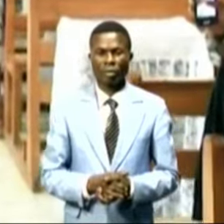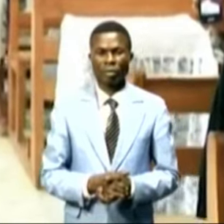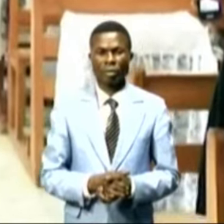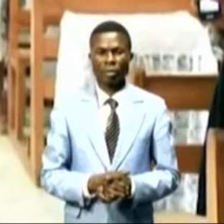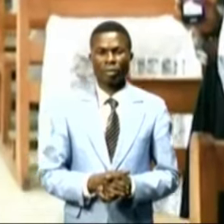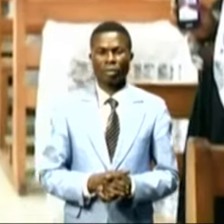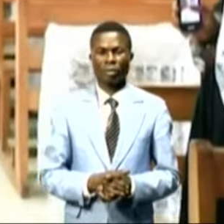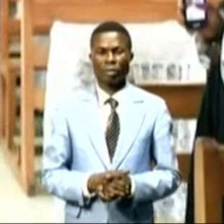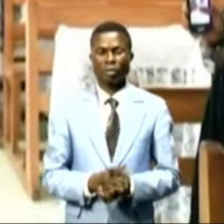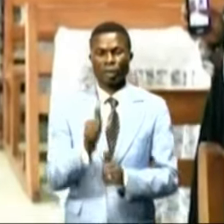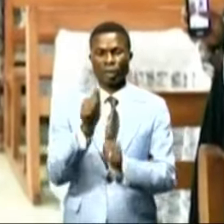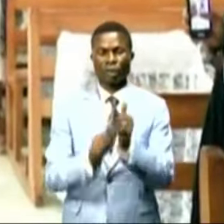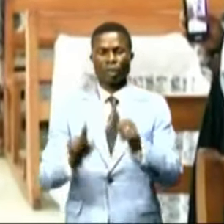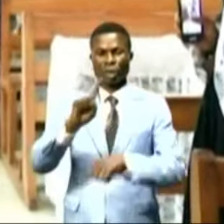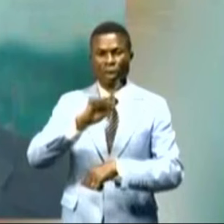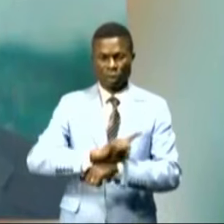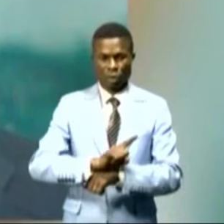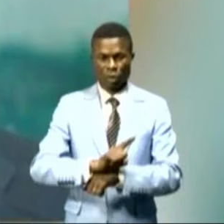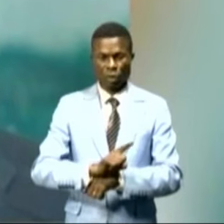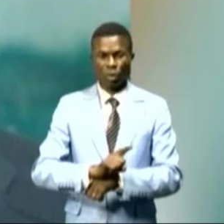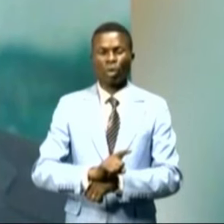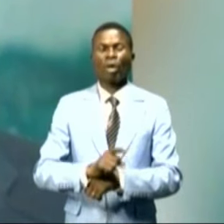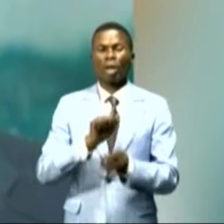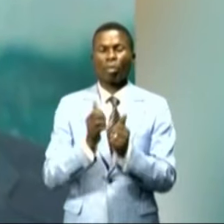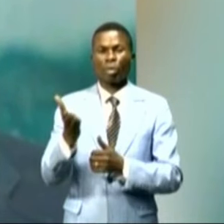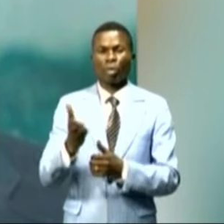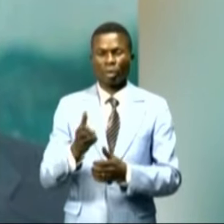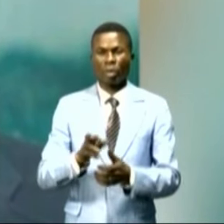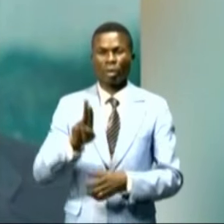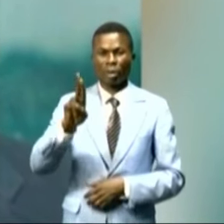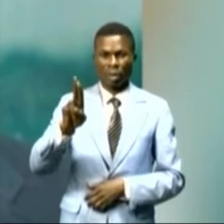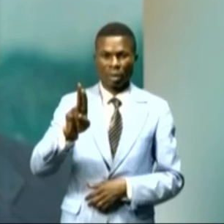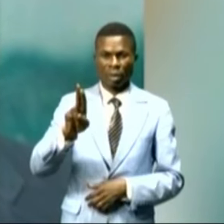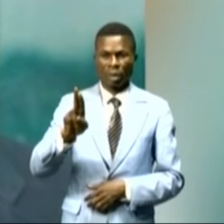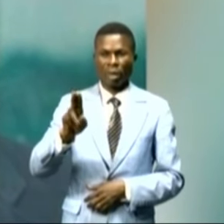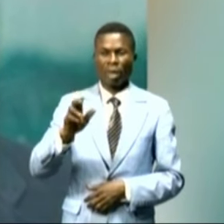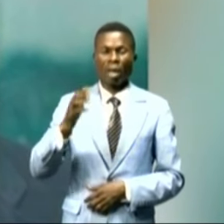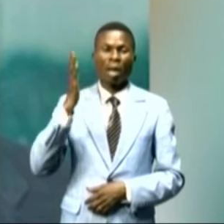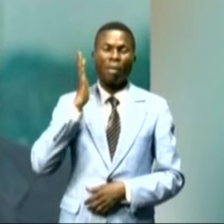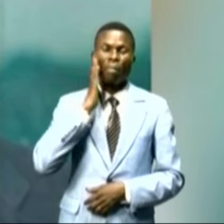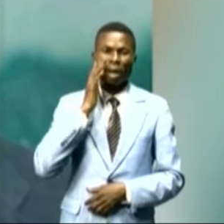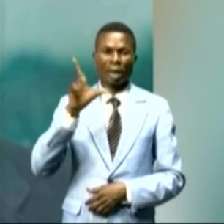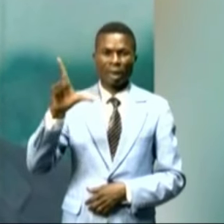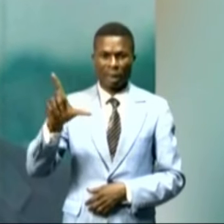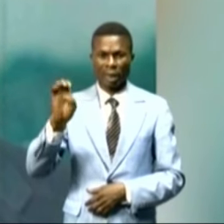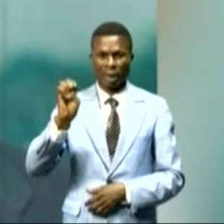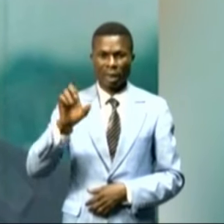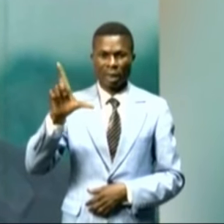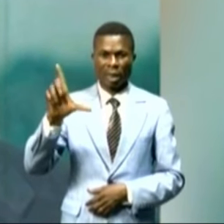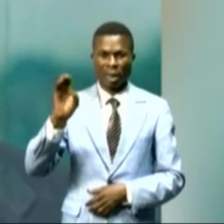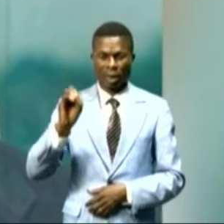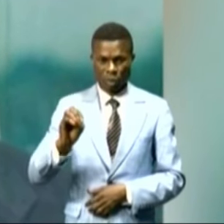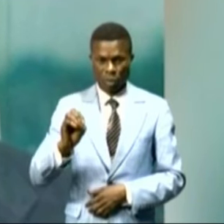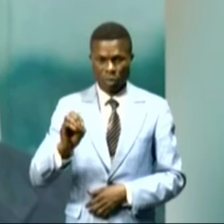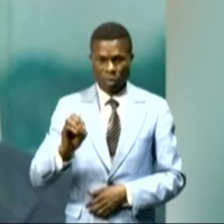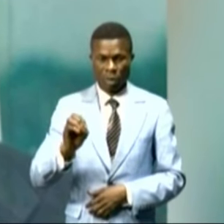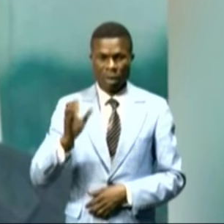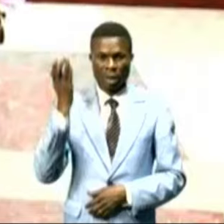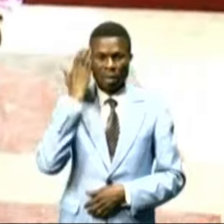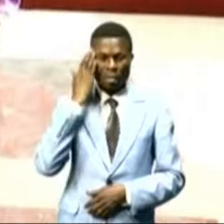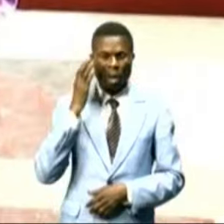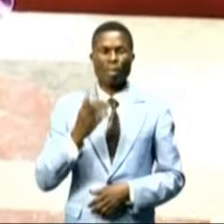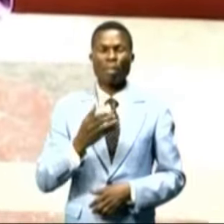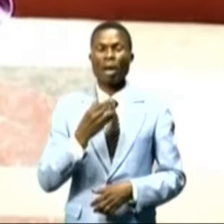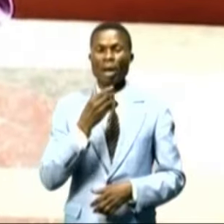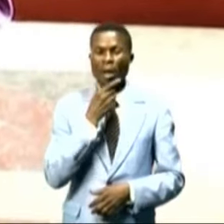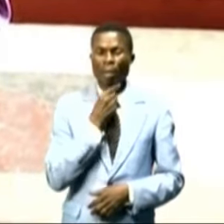À chaque jour suffit sa peine. Raymond Marilello Poiti Musongo, c'est lui que l'on appelait affectueusement Papa Sango,